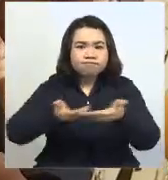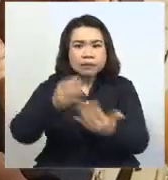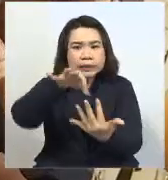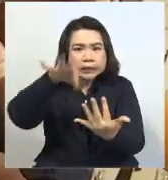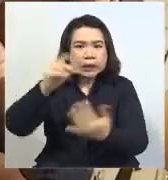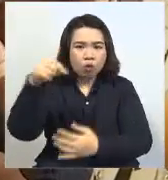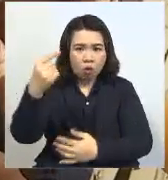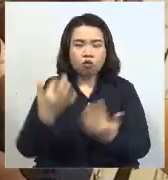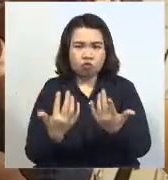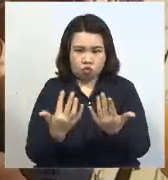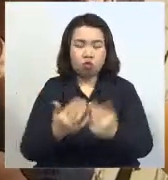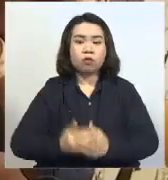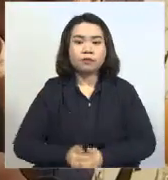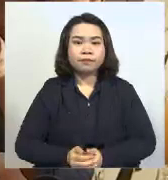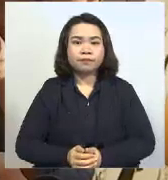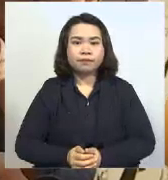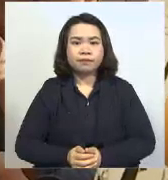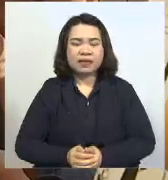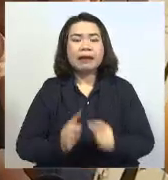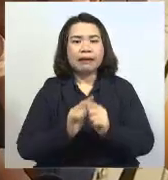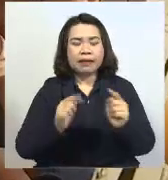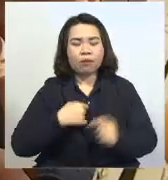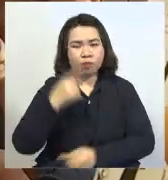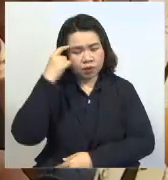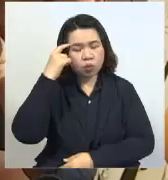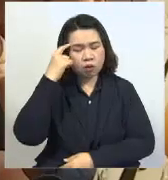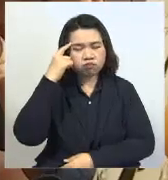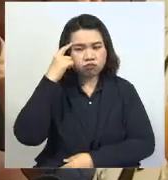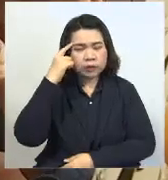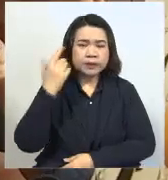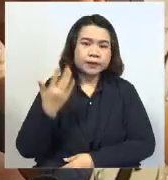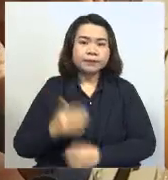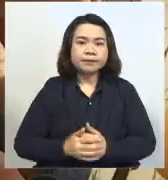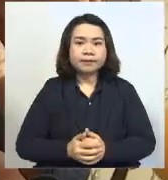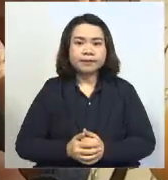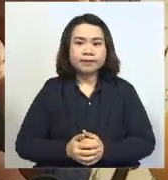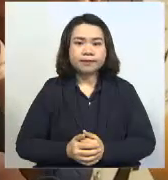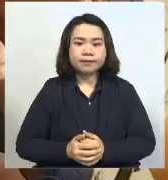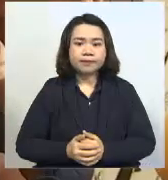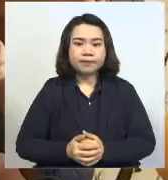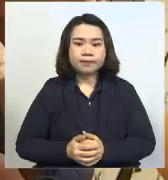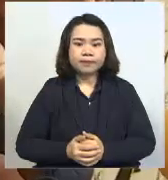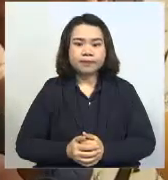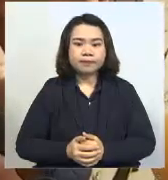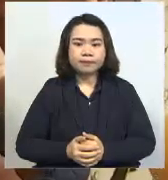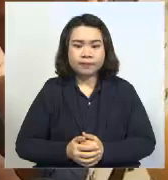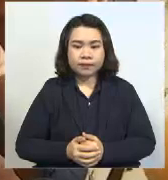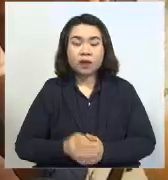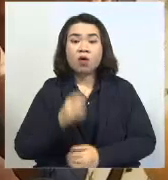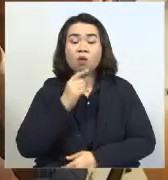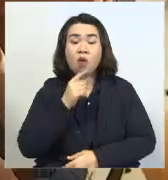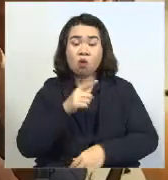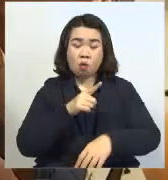กนี้เข้ามาอีกครั้งหนึ่งนะครับแต่ก็โชคดีที่ว่ามันเกิดในระยะเว